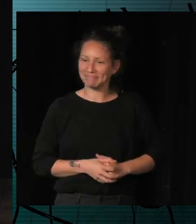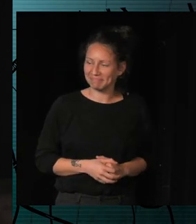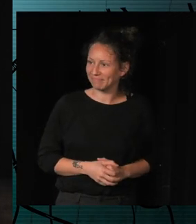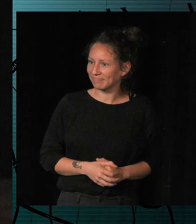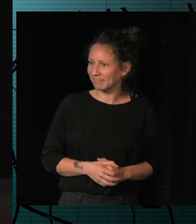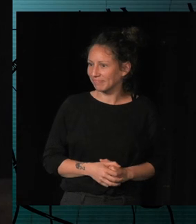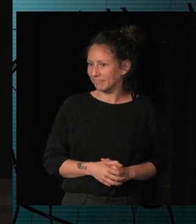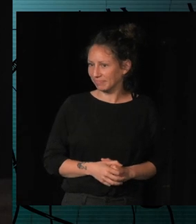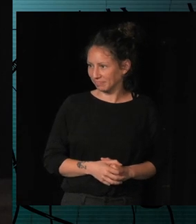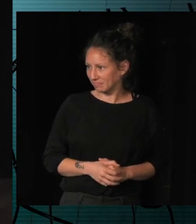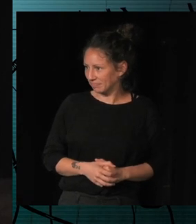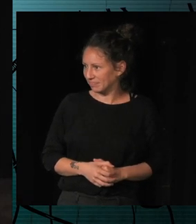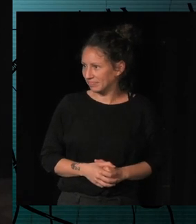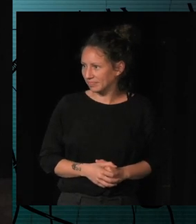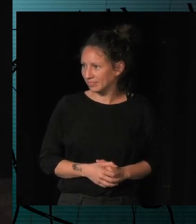a